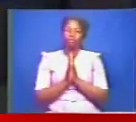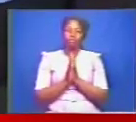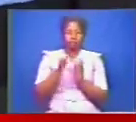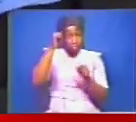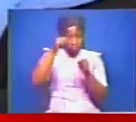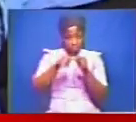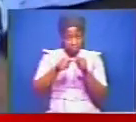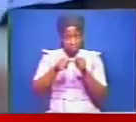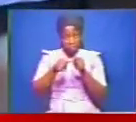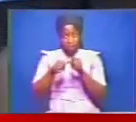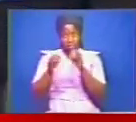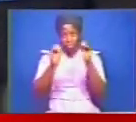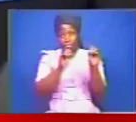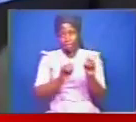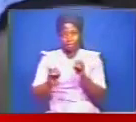Tukumbuke